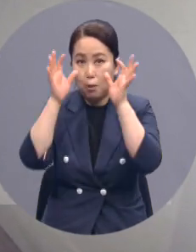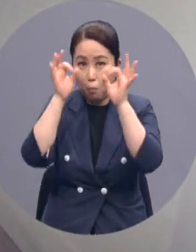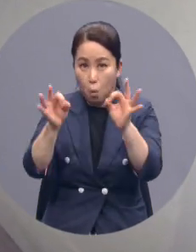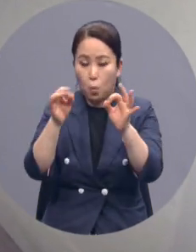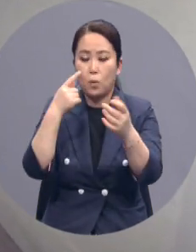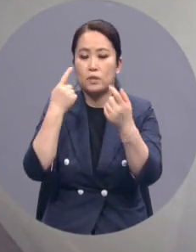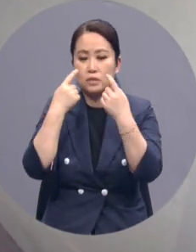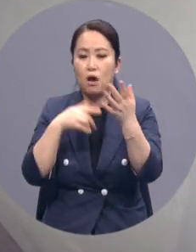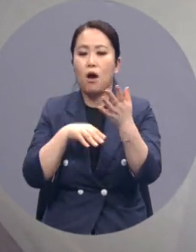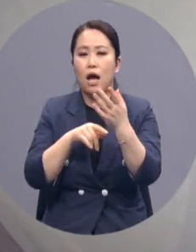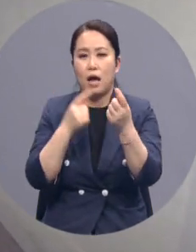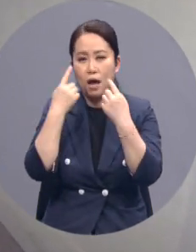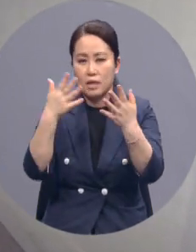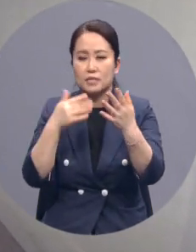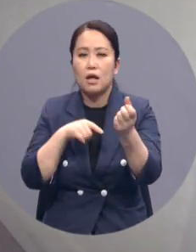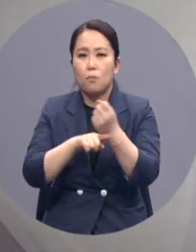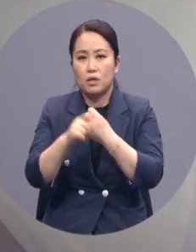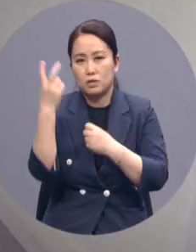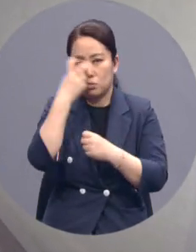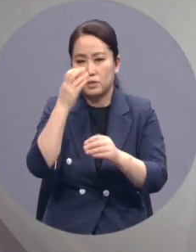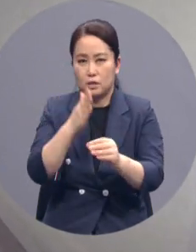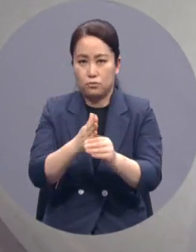경위를 조사하고 있습니다